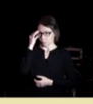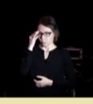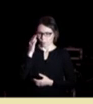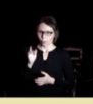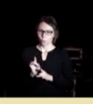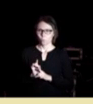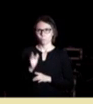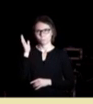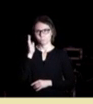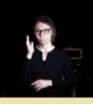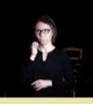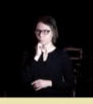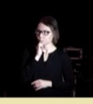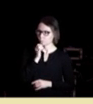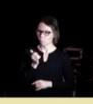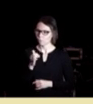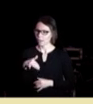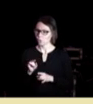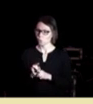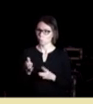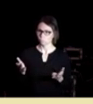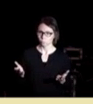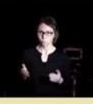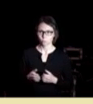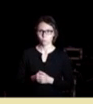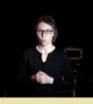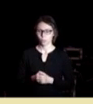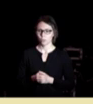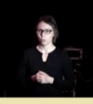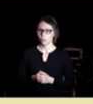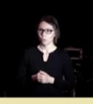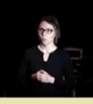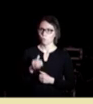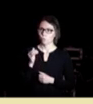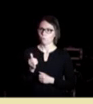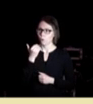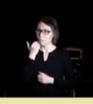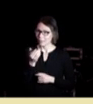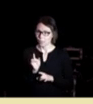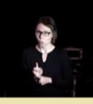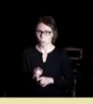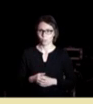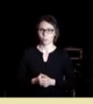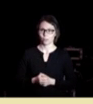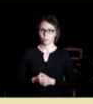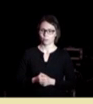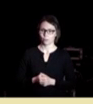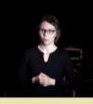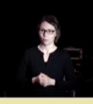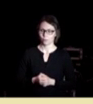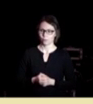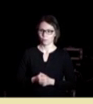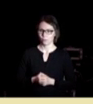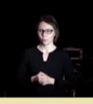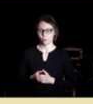Så kan man spørre seg, hvorfor er det slik? Hva er det som gjør at det blir slik? Og til det så er det